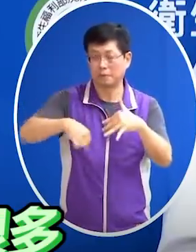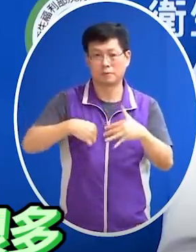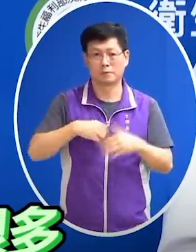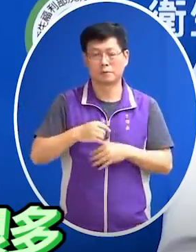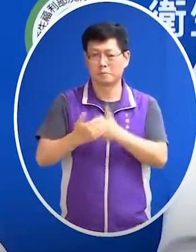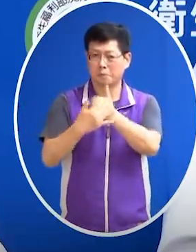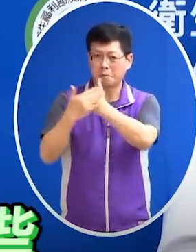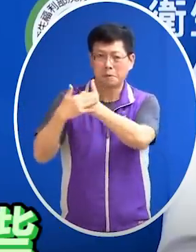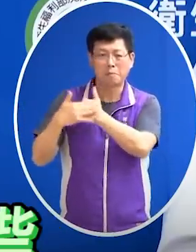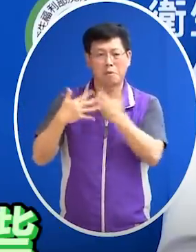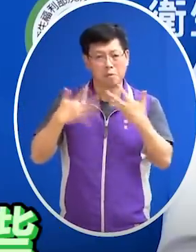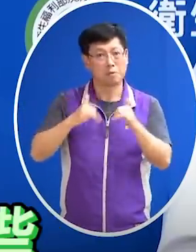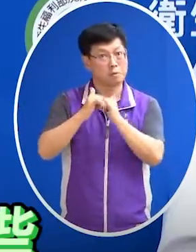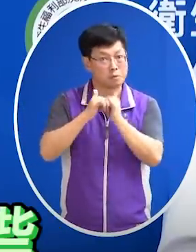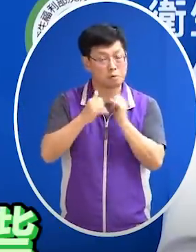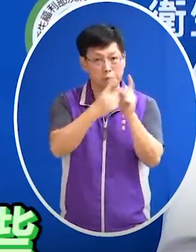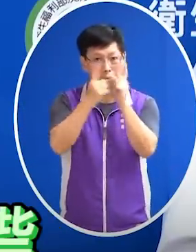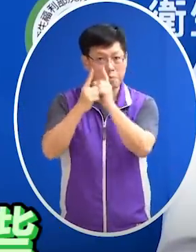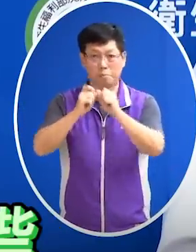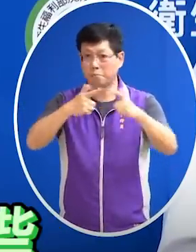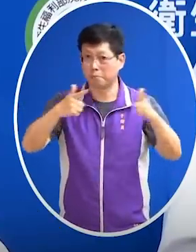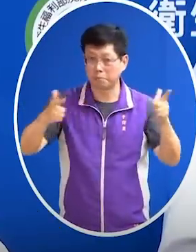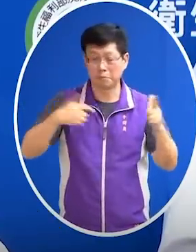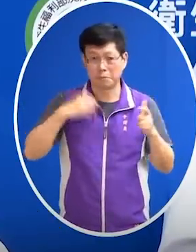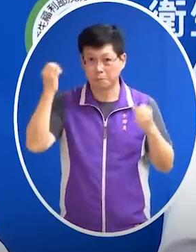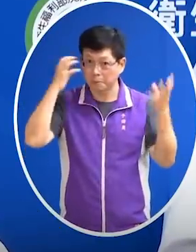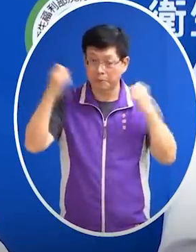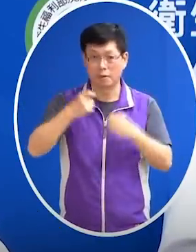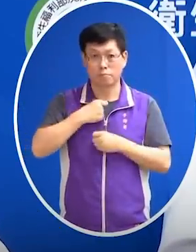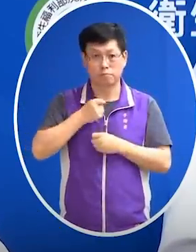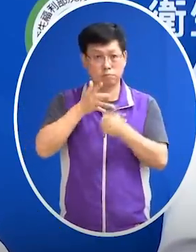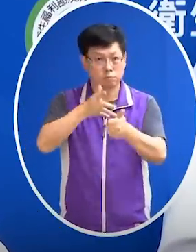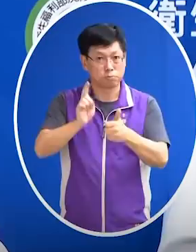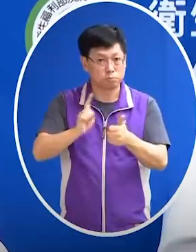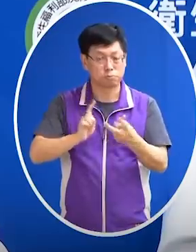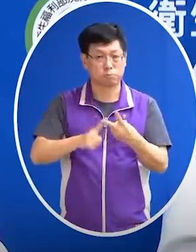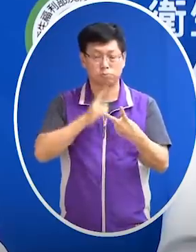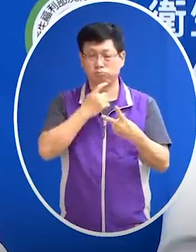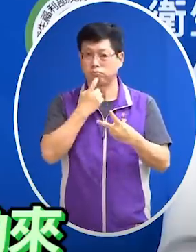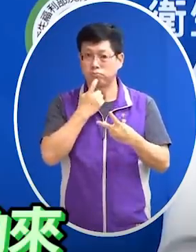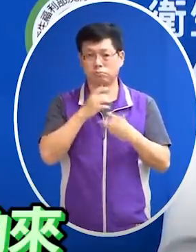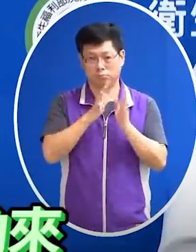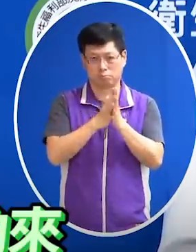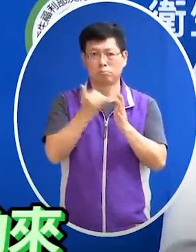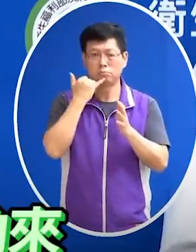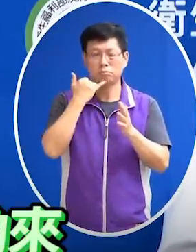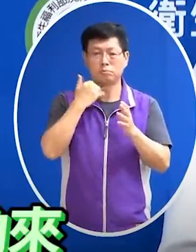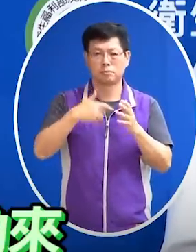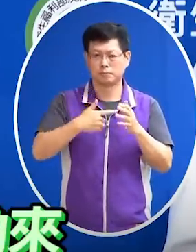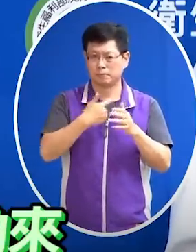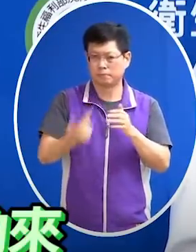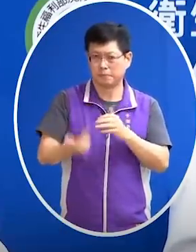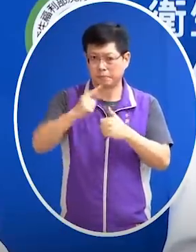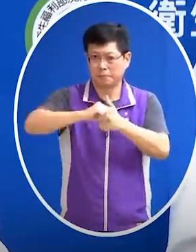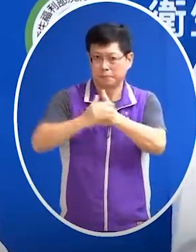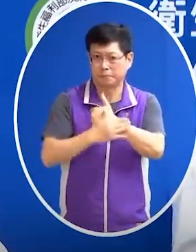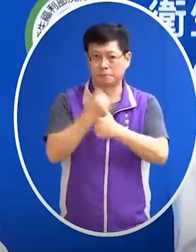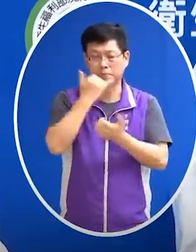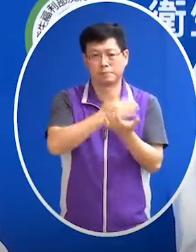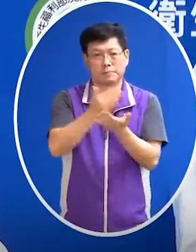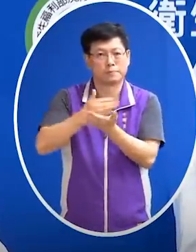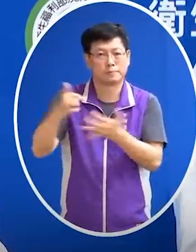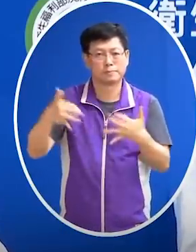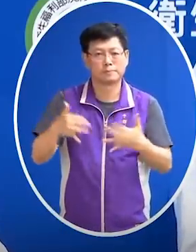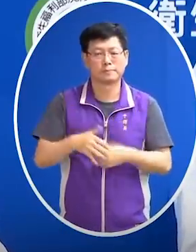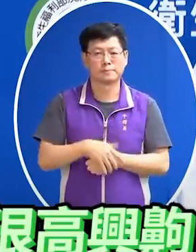供我们很多社会里面相关的一些想要知道的或是相关的疑问，让我们能够很快速的来处理相